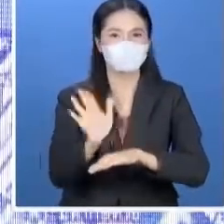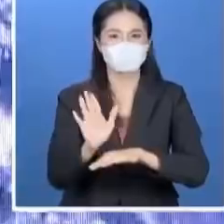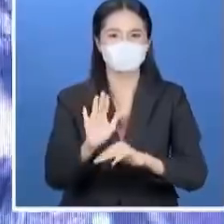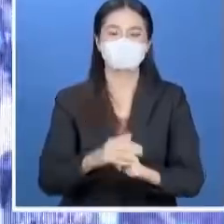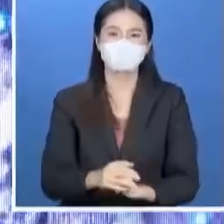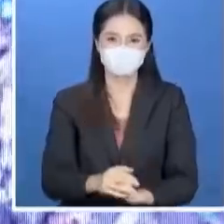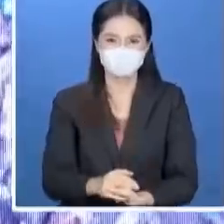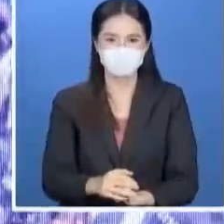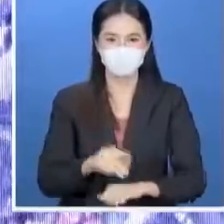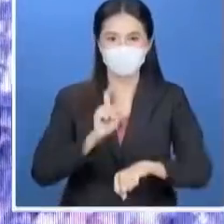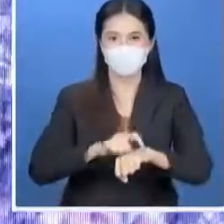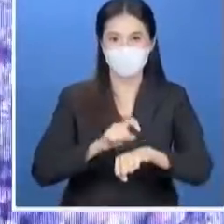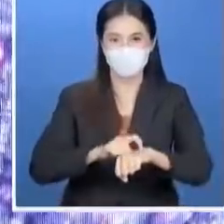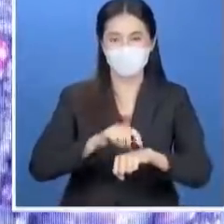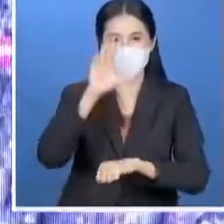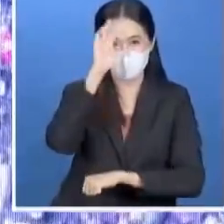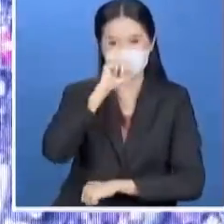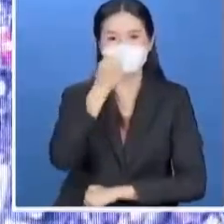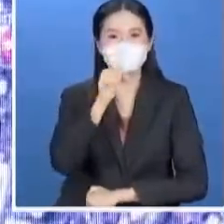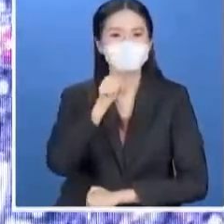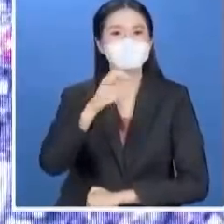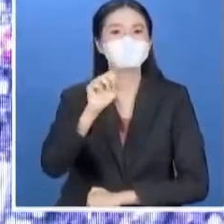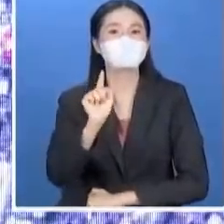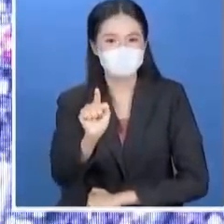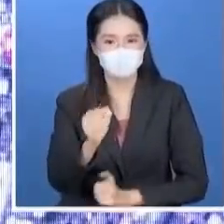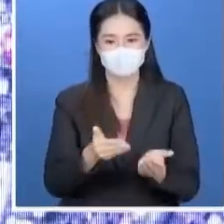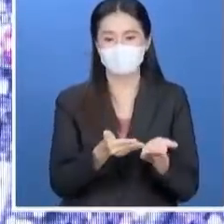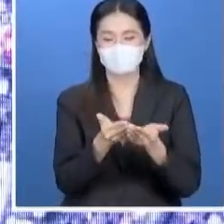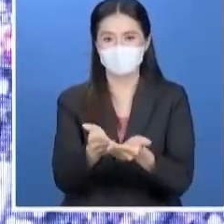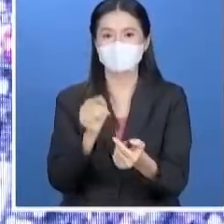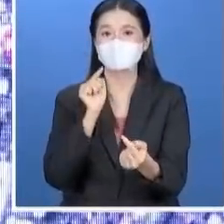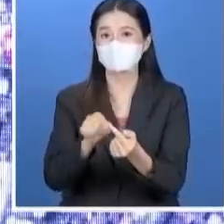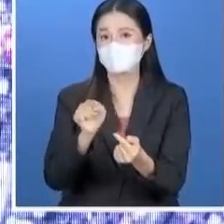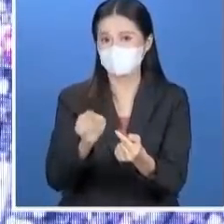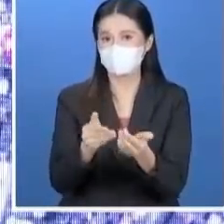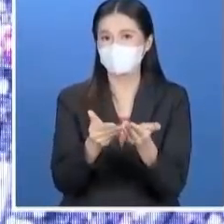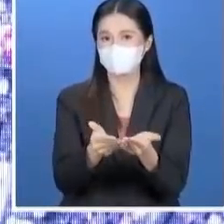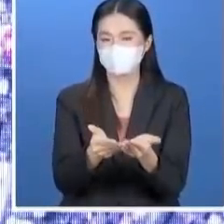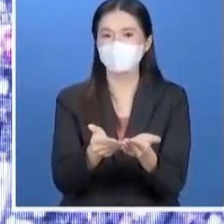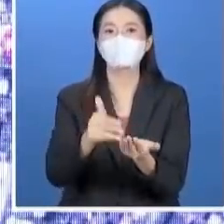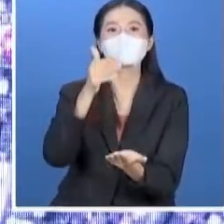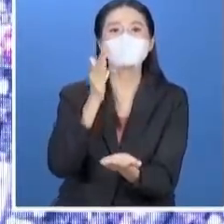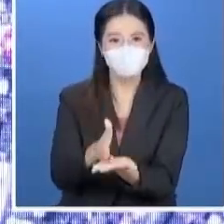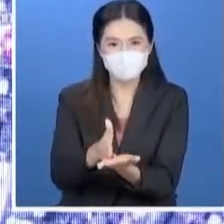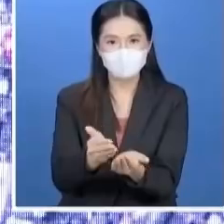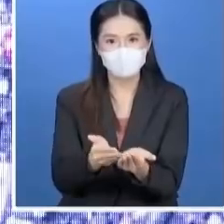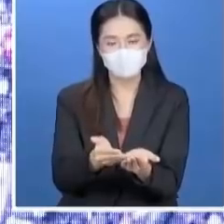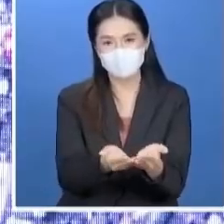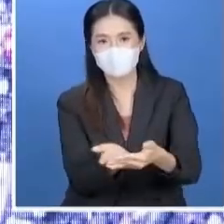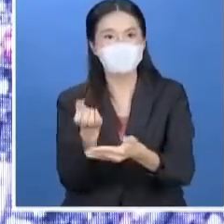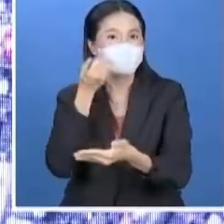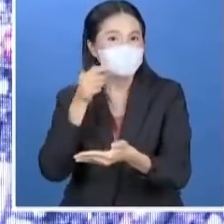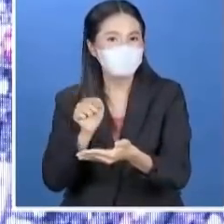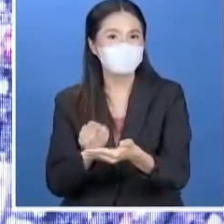น่นอนจากนั้นเวลา 22:01 เรือได้เดินทางมาถึงบริเวณนี้และได้มีการหยุดเรือและวกกลับ